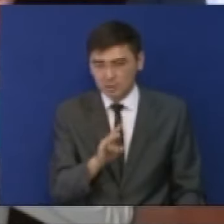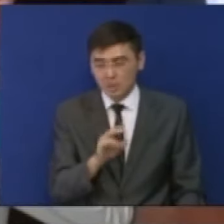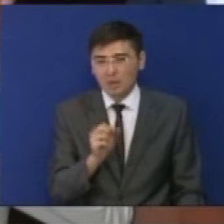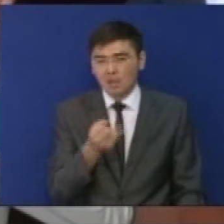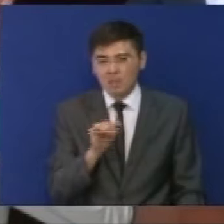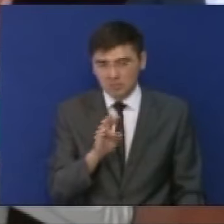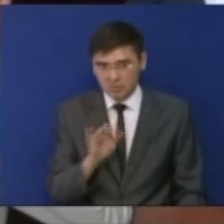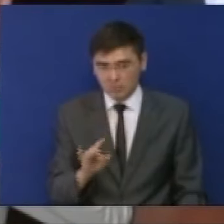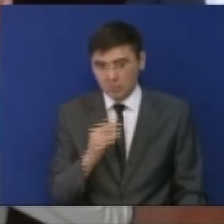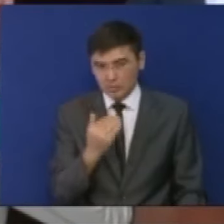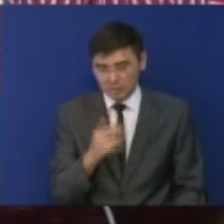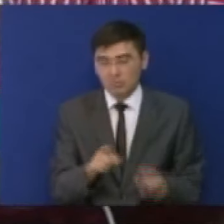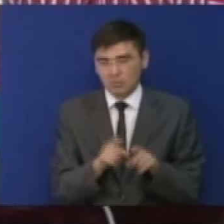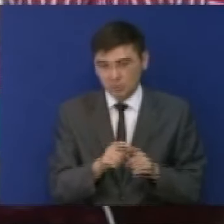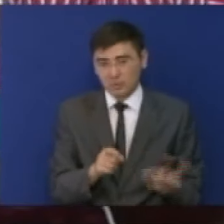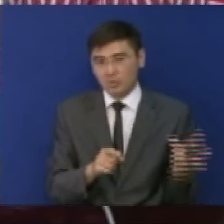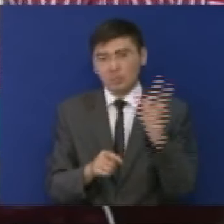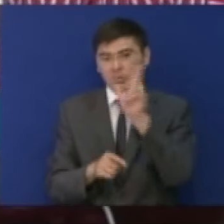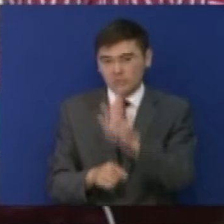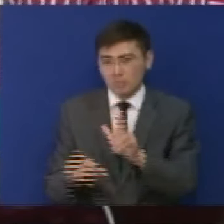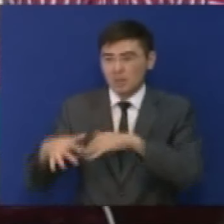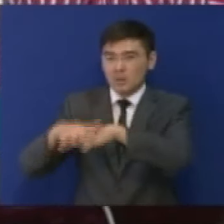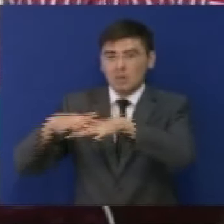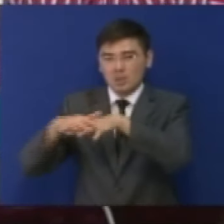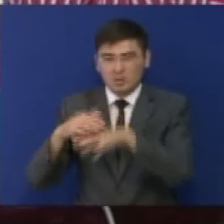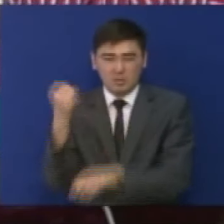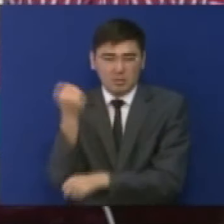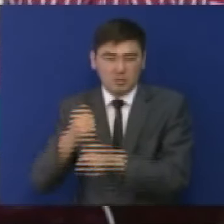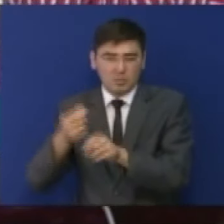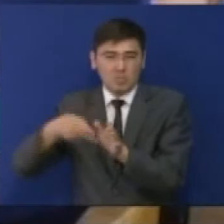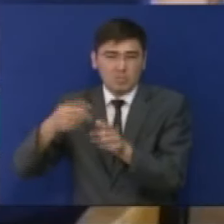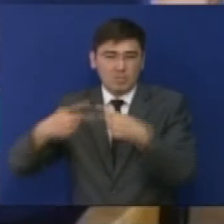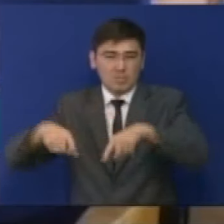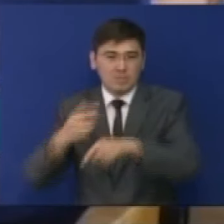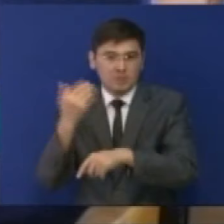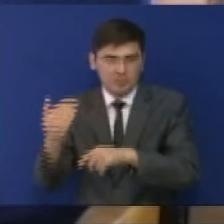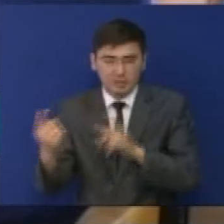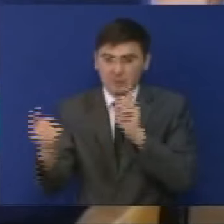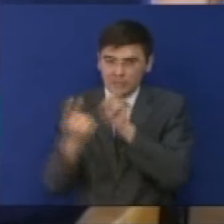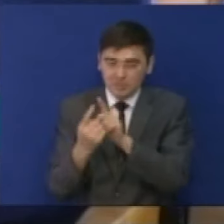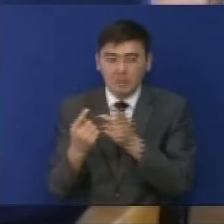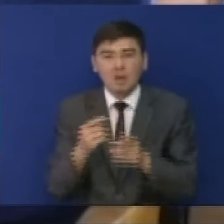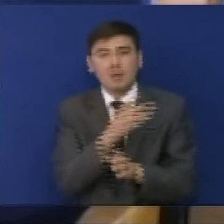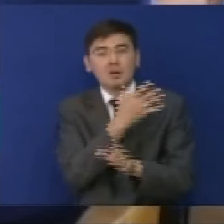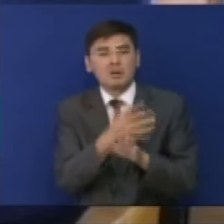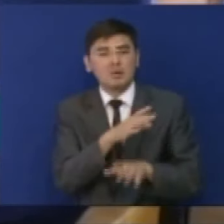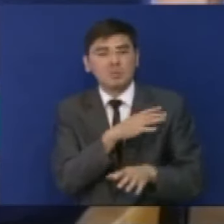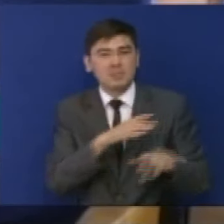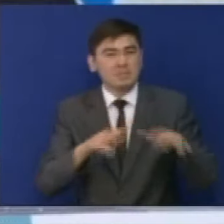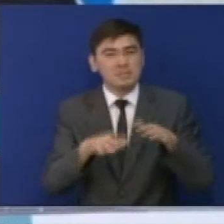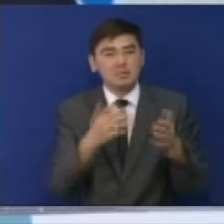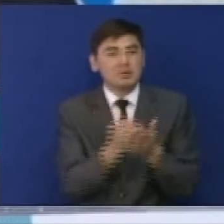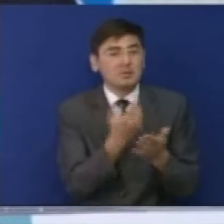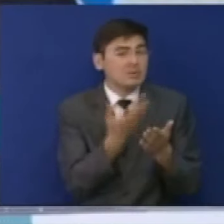Айнур Аргамбекова. Они встретились с сотрудниками акционерного общества «Казахстан Темиржолы» и коротко рассказали о проделанной работе Мажилиса.